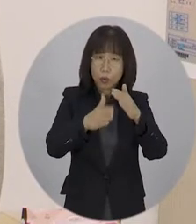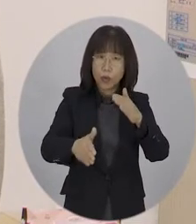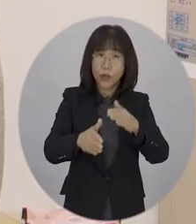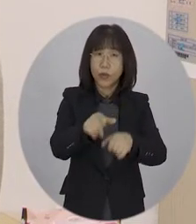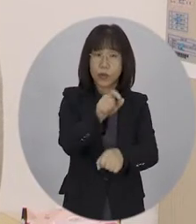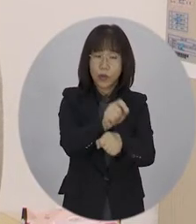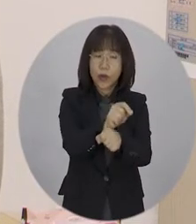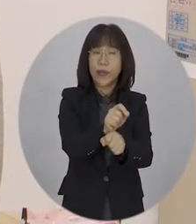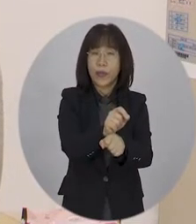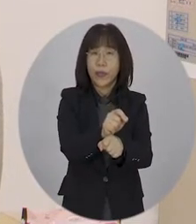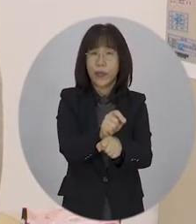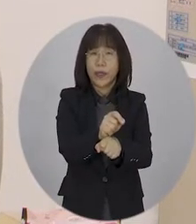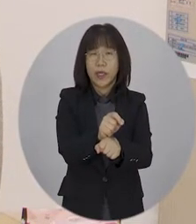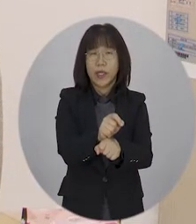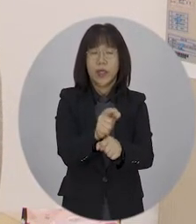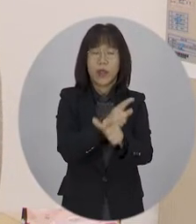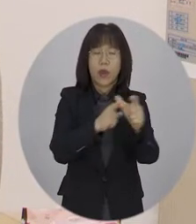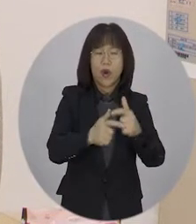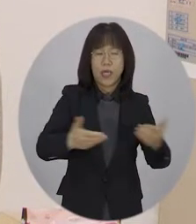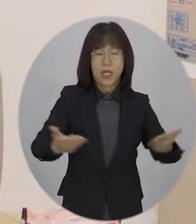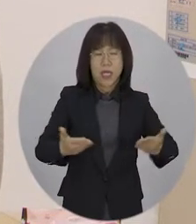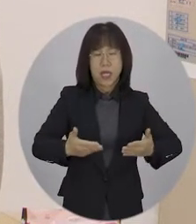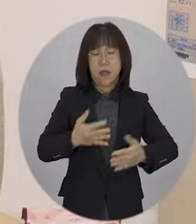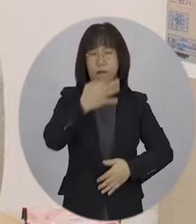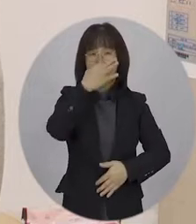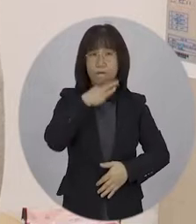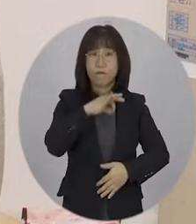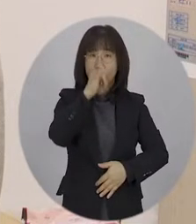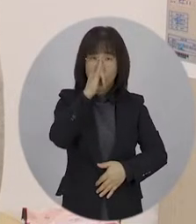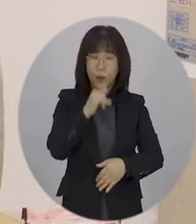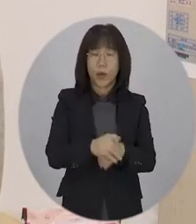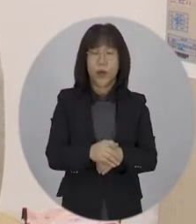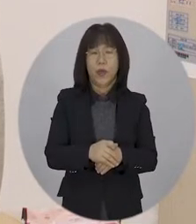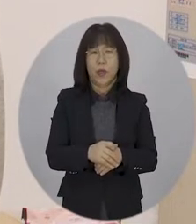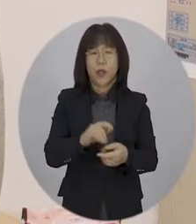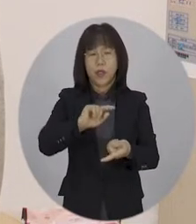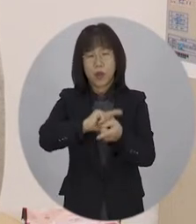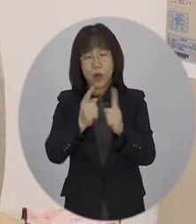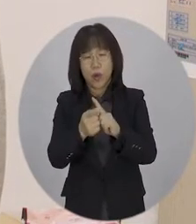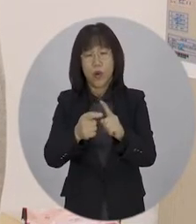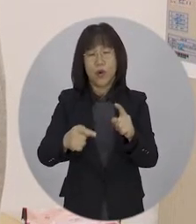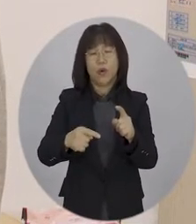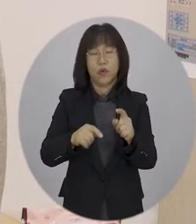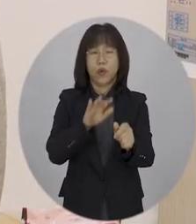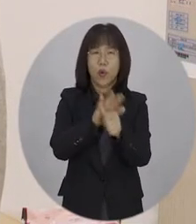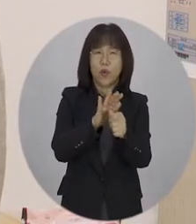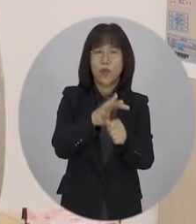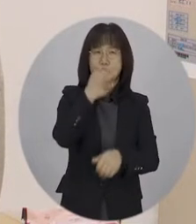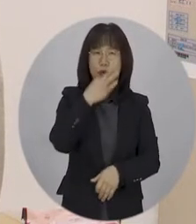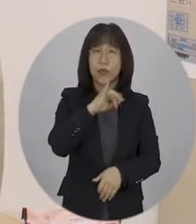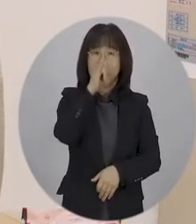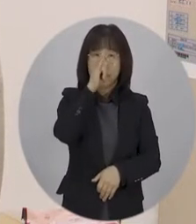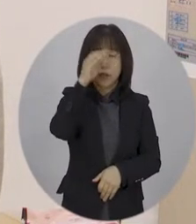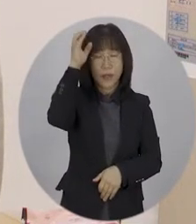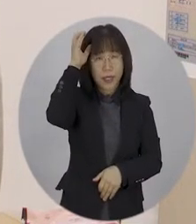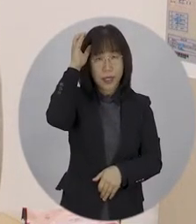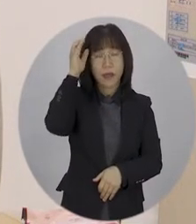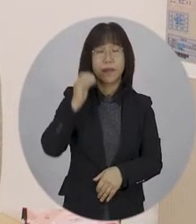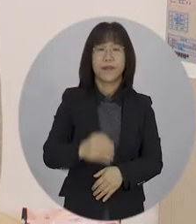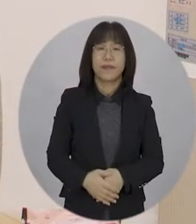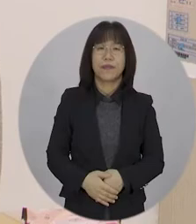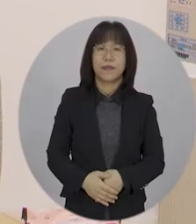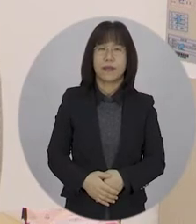적응력을 높이고 장애인과 비장애인이 편리하게 사용할 수 있는 행정 환경을 조성하는데 도움이 될 것으로